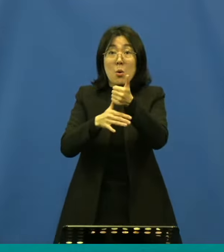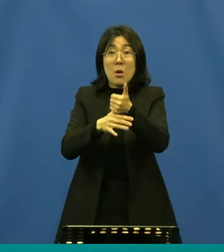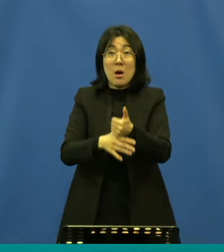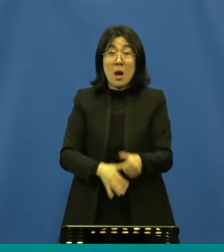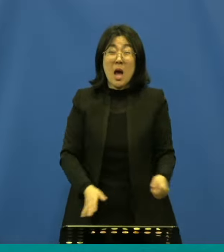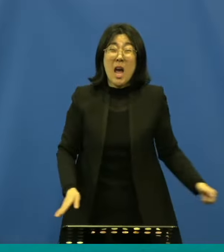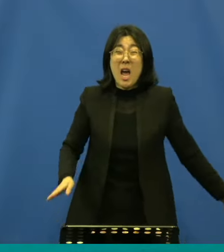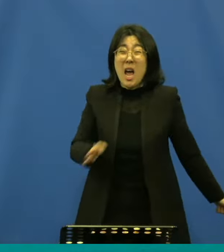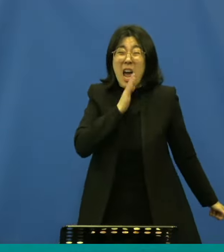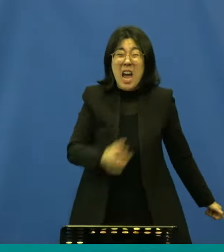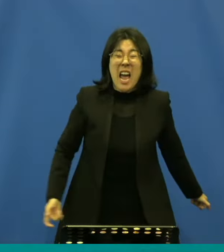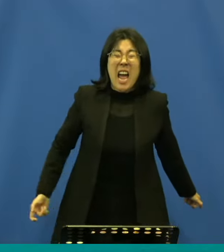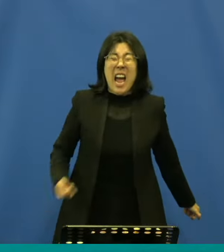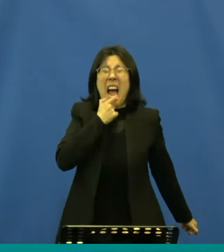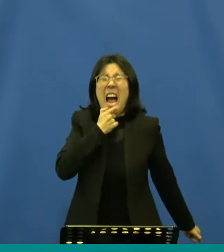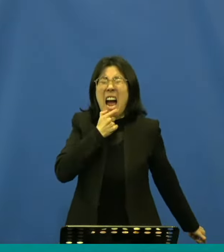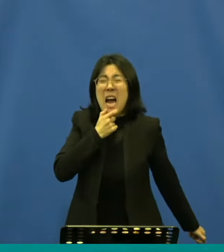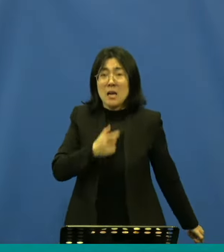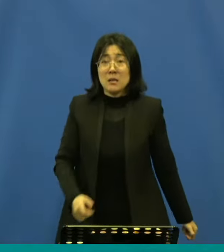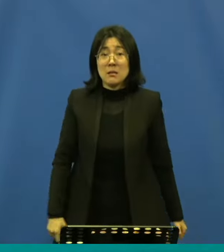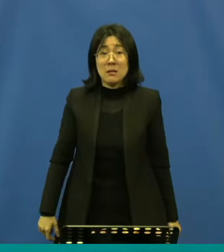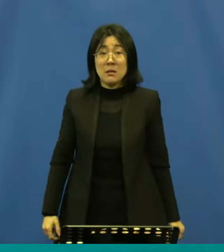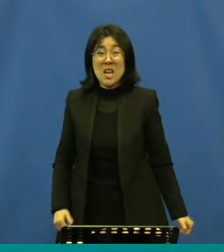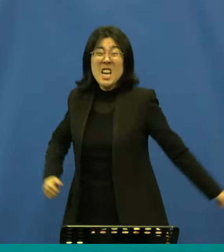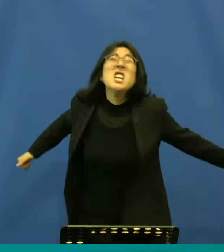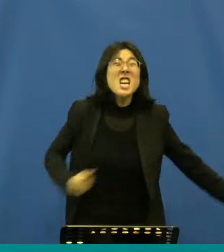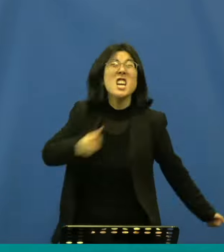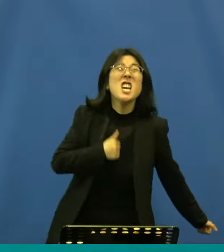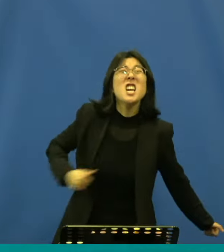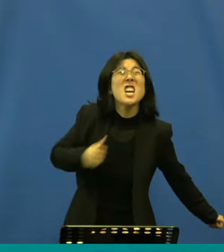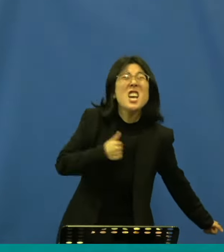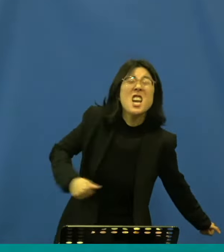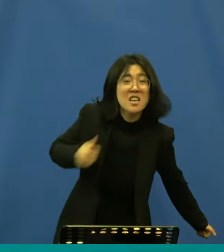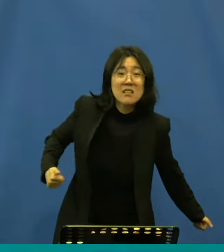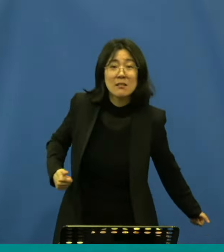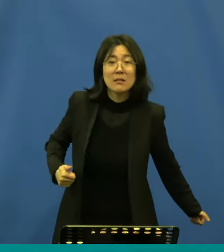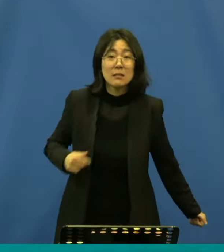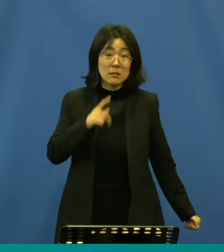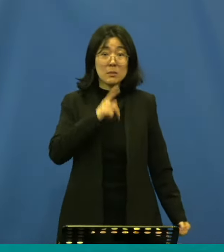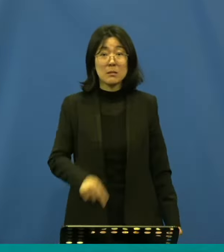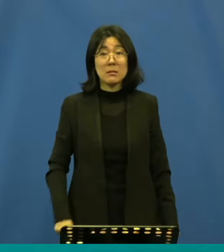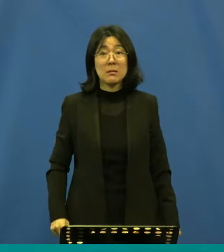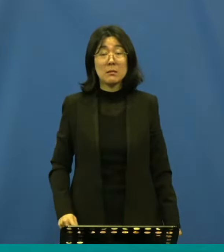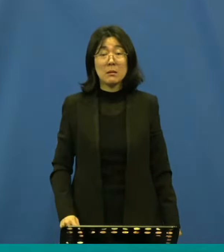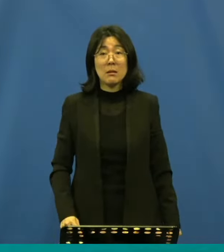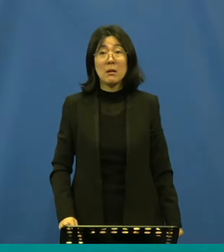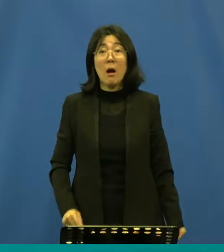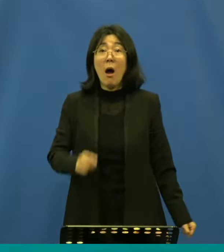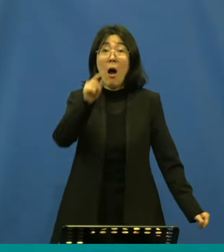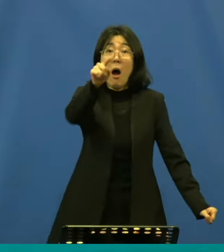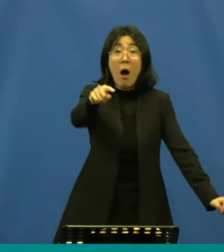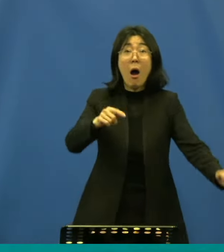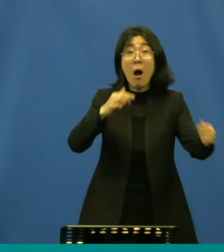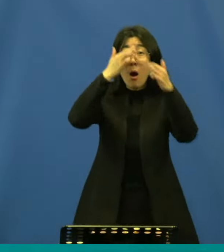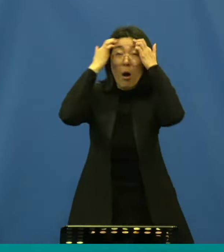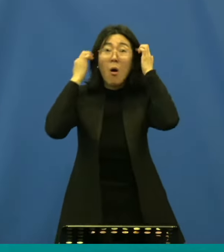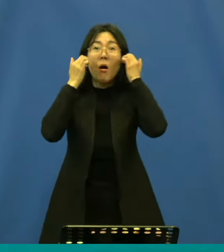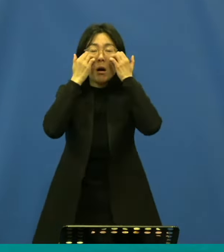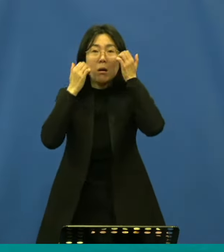성내며. 갑자기 화면이 확 바뀌면서 요나의 얼굴이 꽉 클로즈업 되는데, 내가